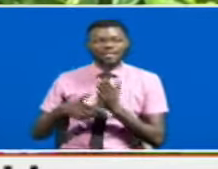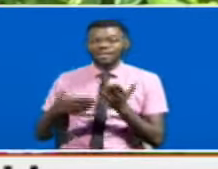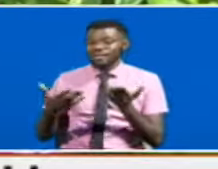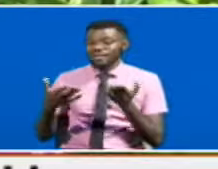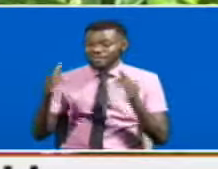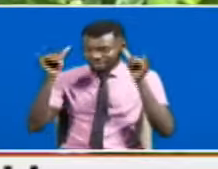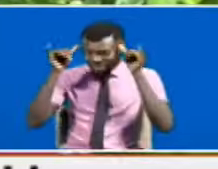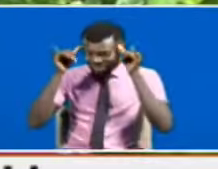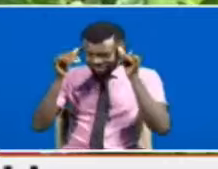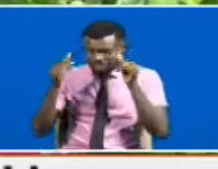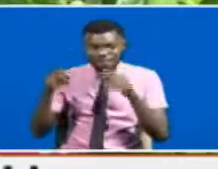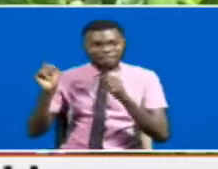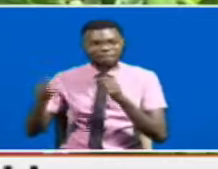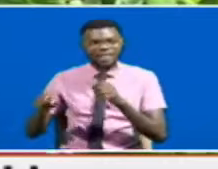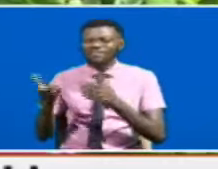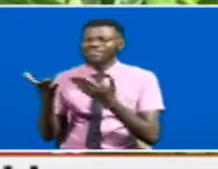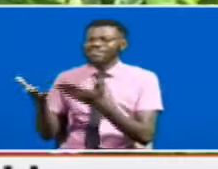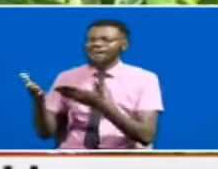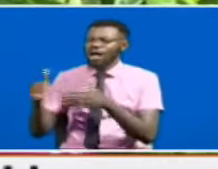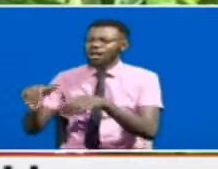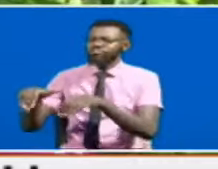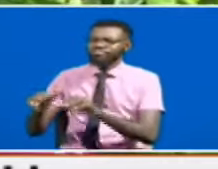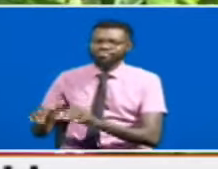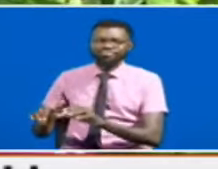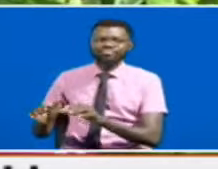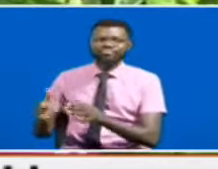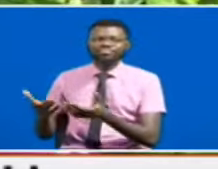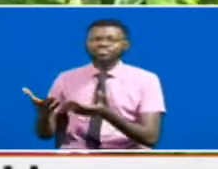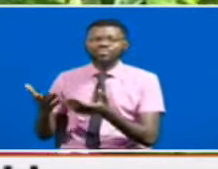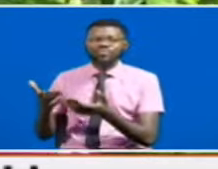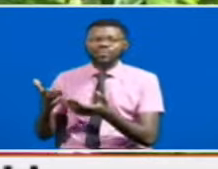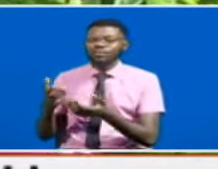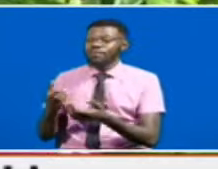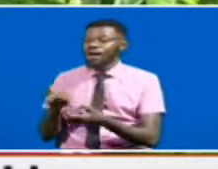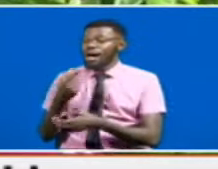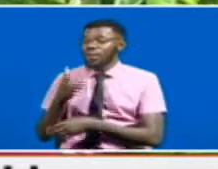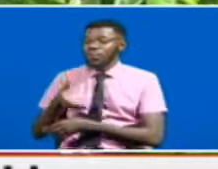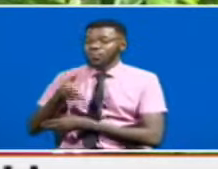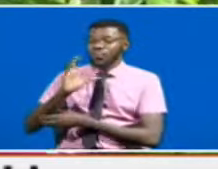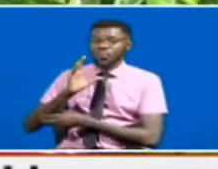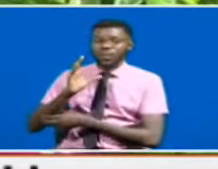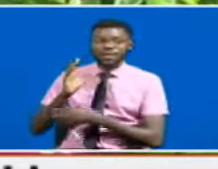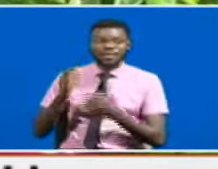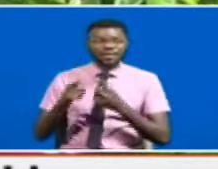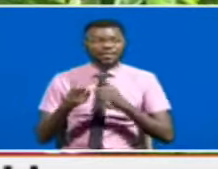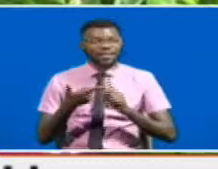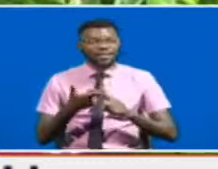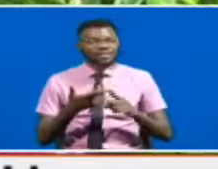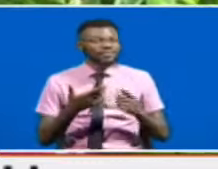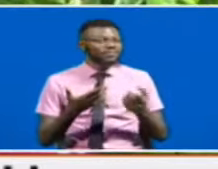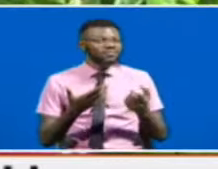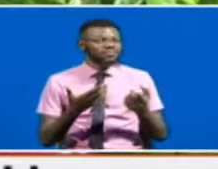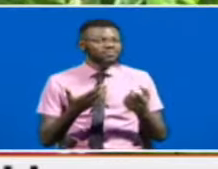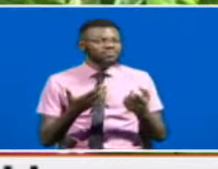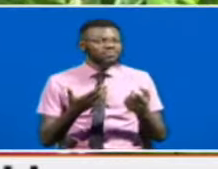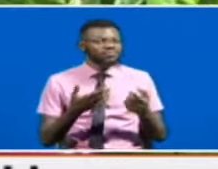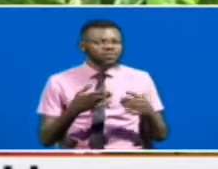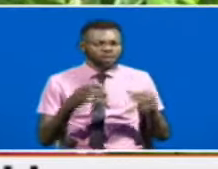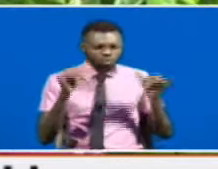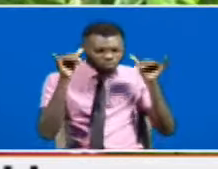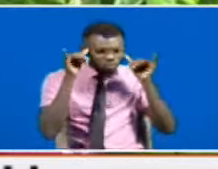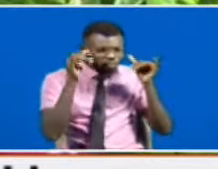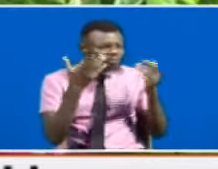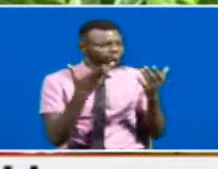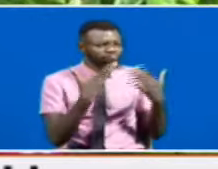kaburi. Nafanya mila yetu, nakunywa dawa kama ziko. Naambia mwenzetu aende, asirudi kwa ng'ombe pia.